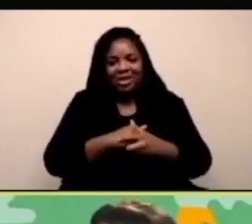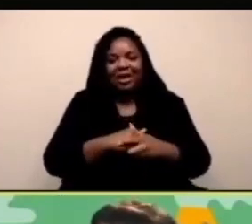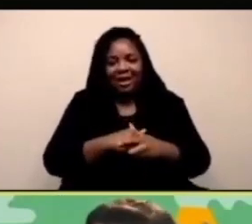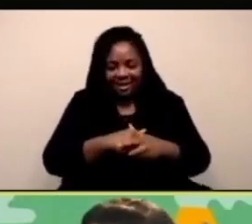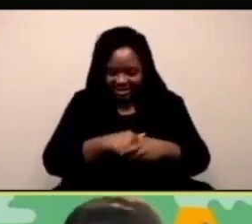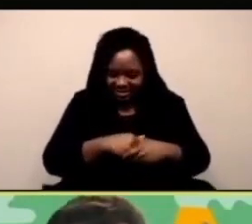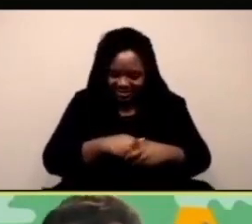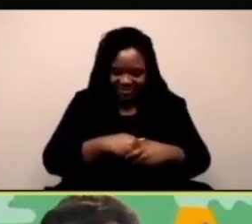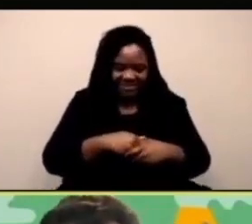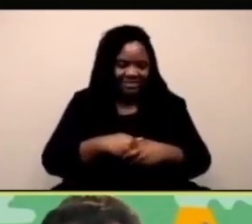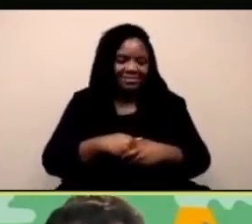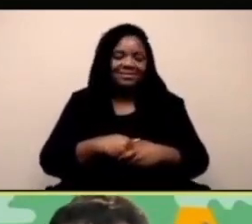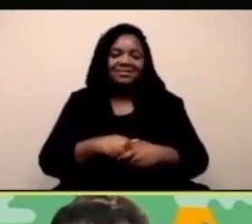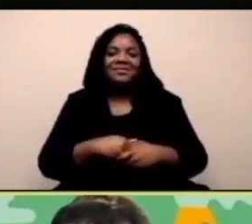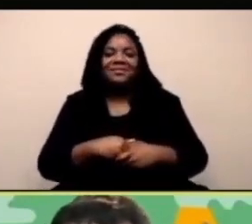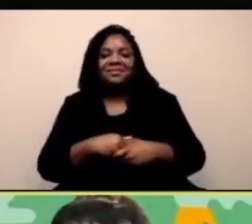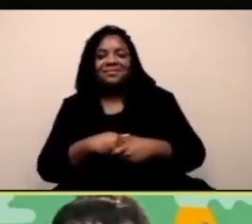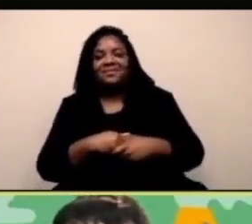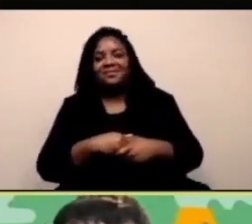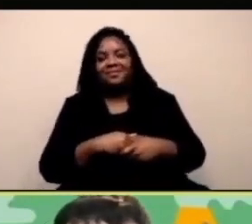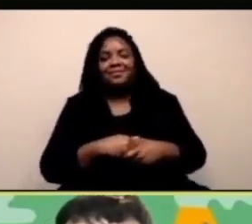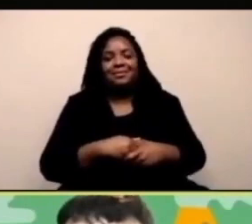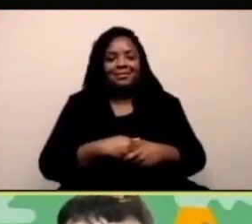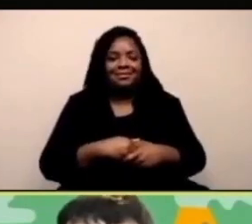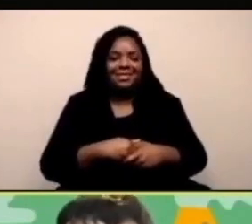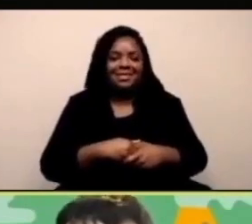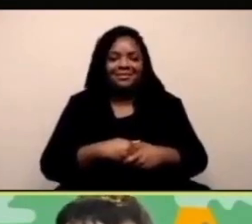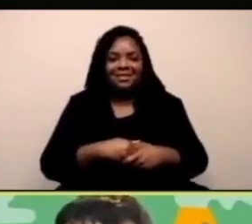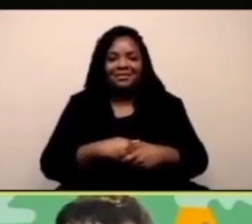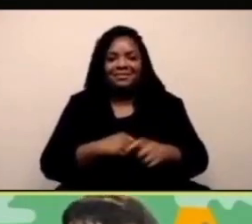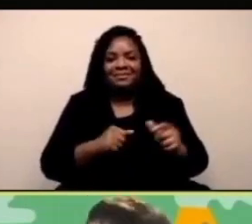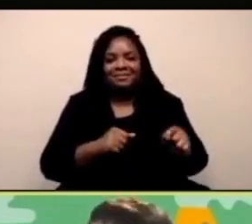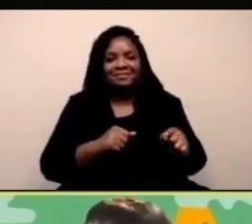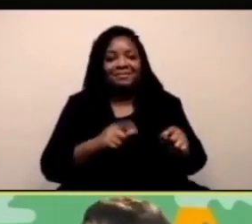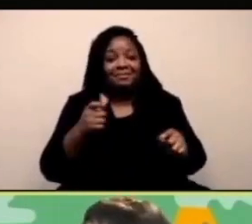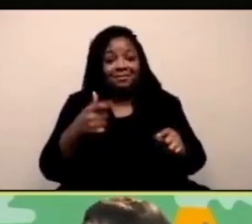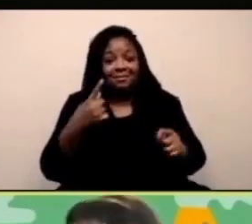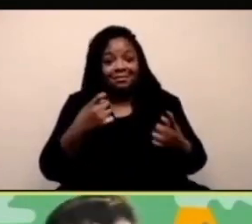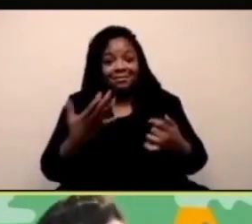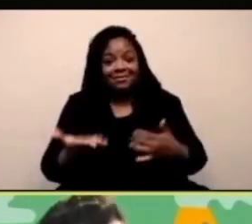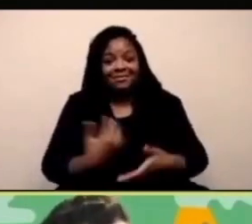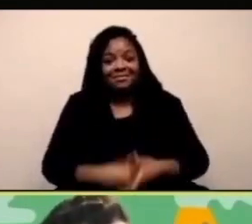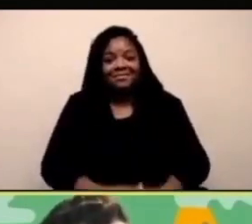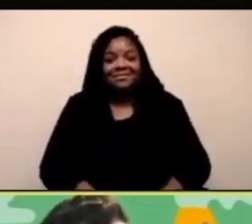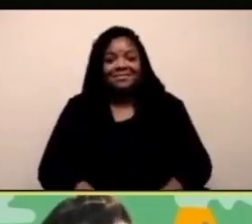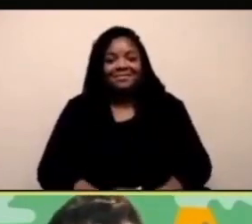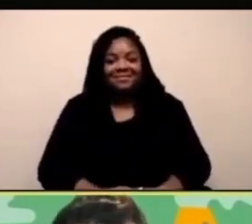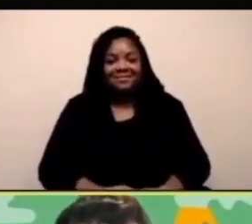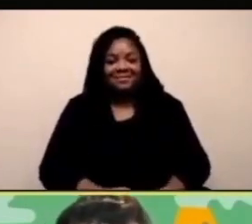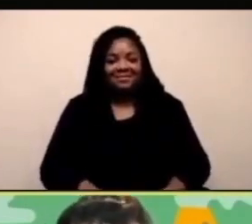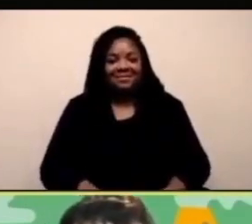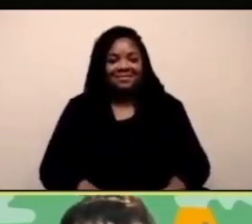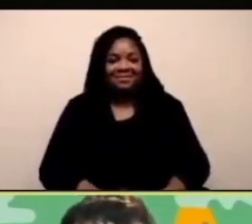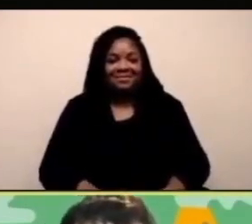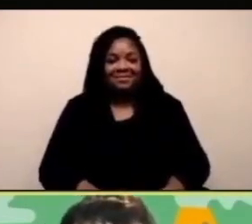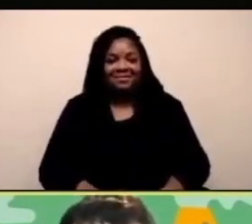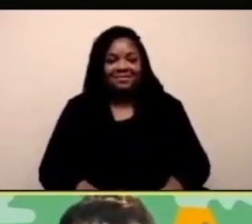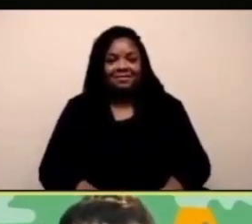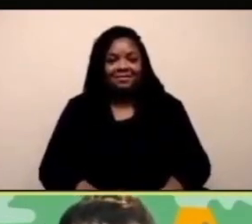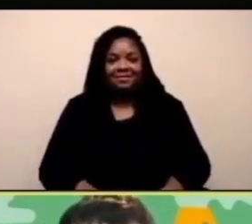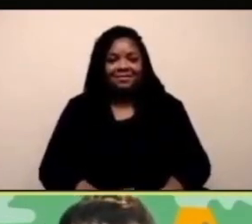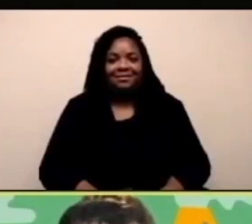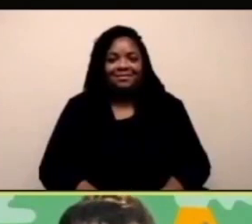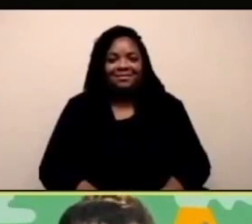で一旦ポーズをしてあと皆さんの方が何か質問があるかどうかチャットの方